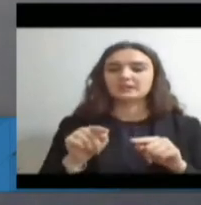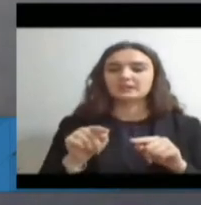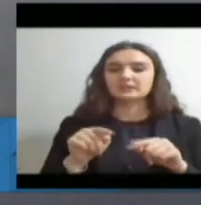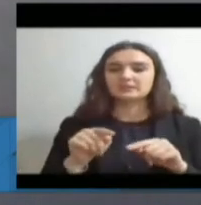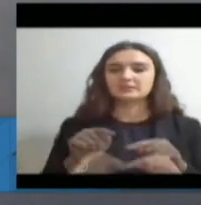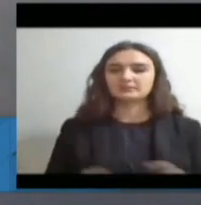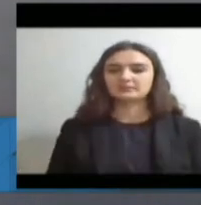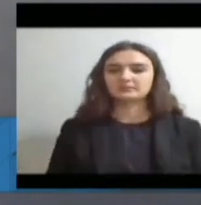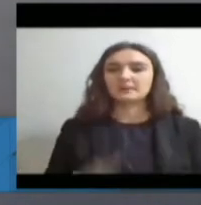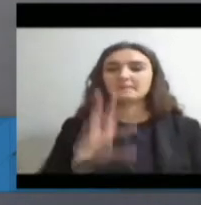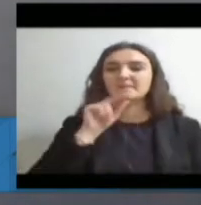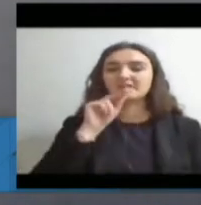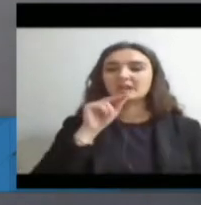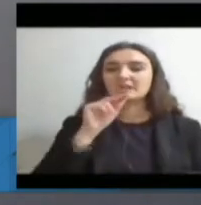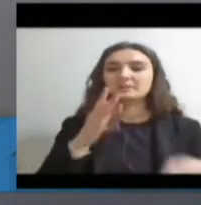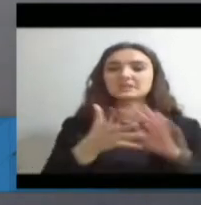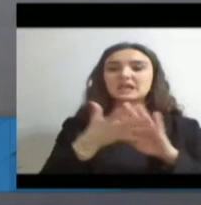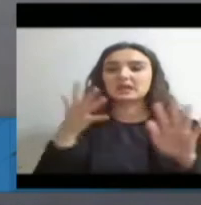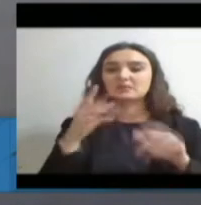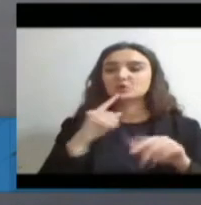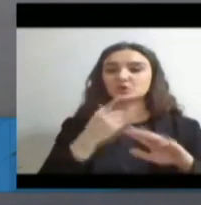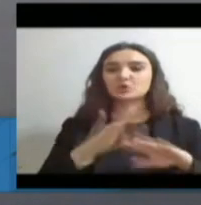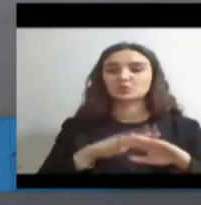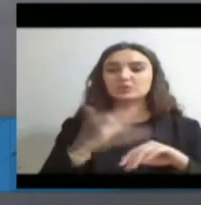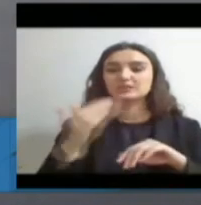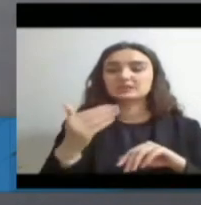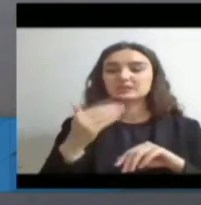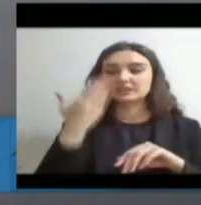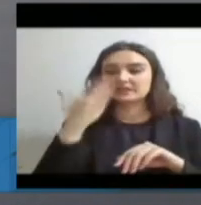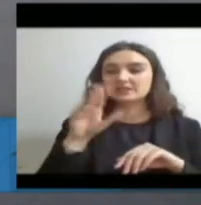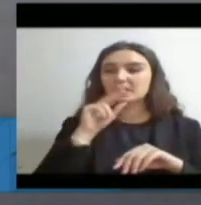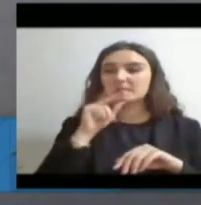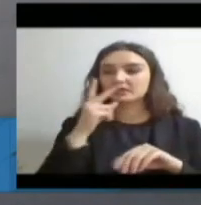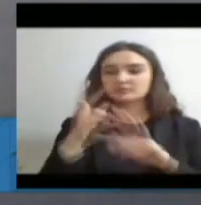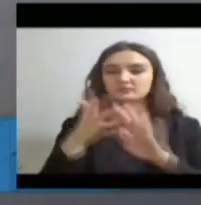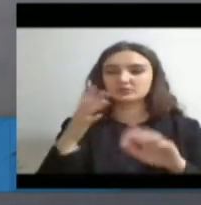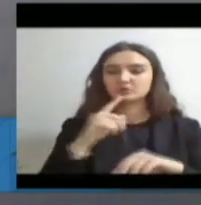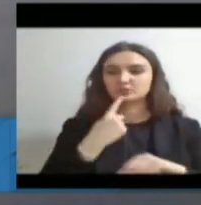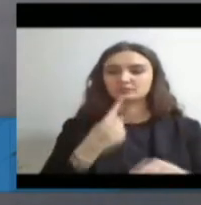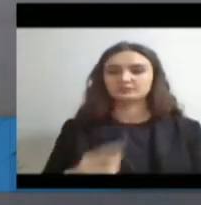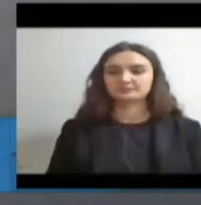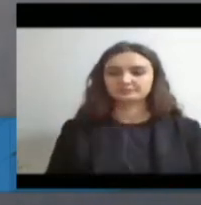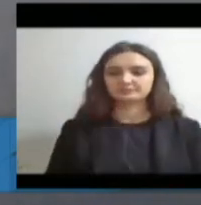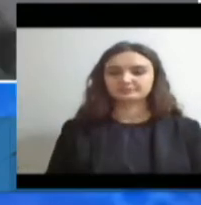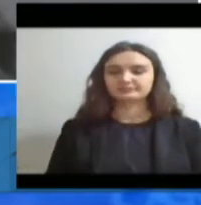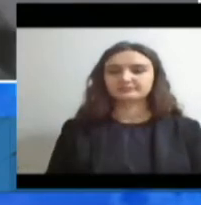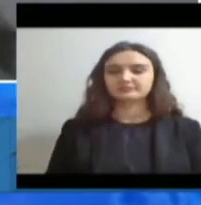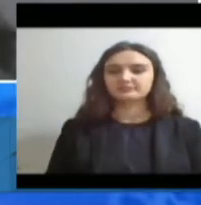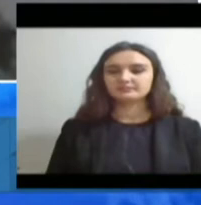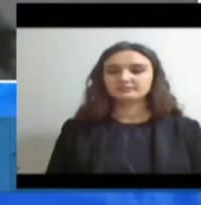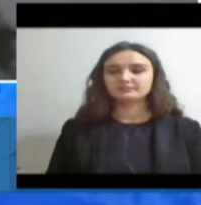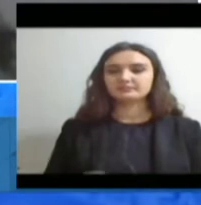მეტყველების გაგების სირთულე, ხო, სხვისი ნათქვამის გაგების სირთულე, როდესაც არის. უკაც რა უნდა ჩაგერთოთ,